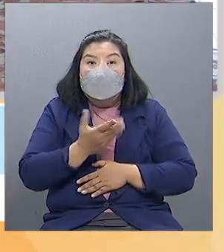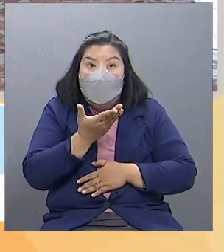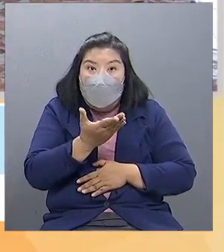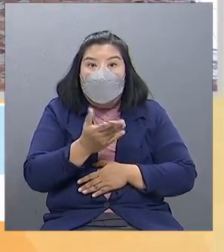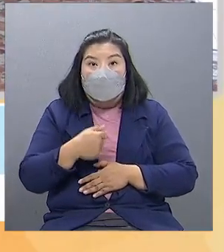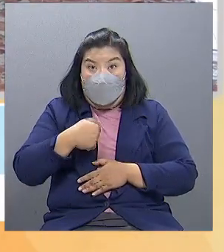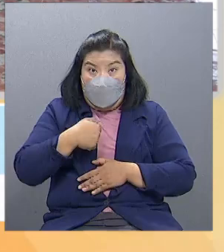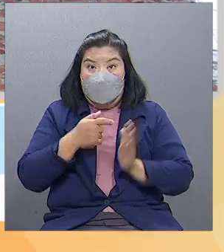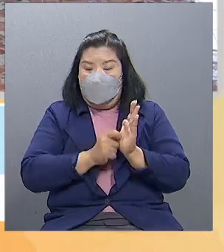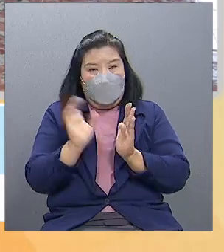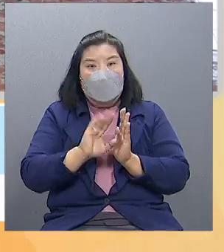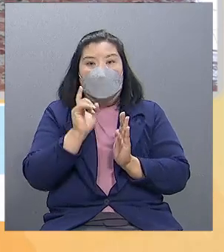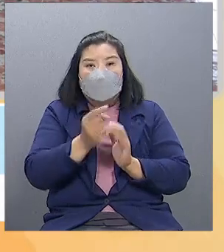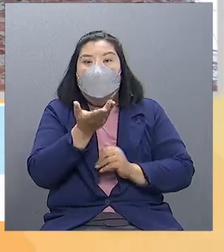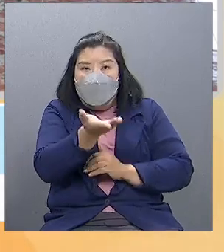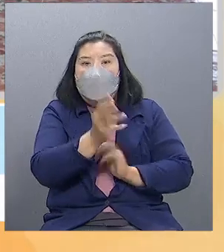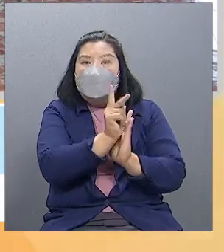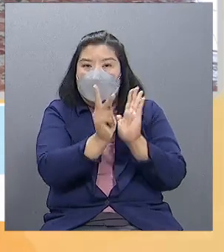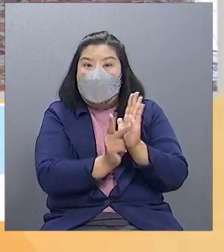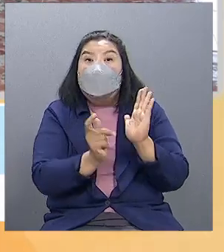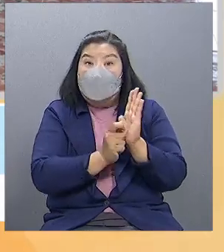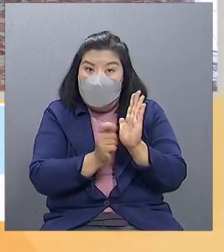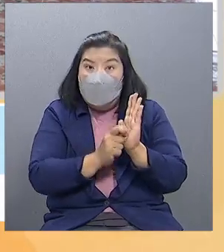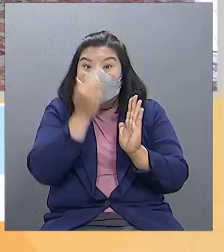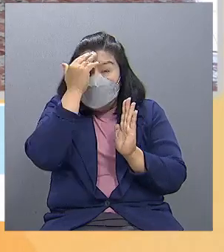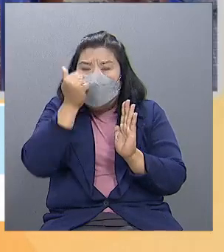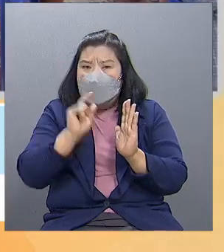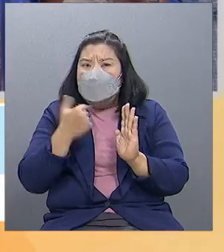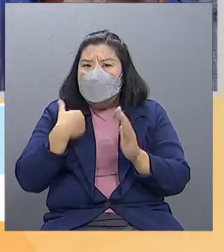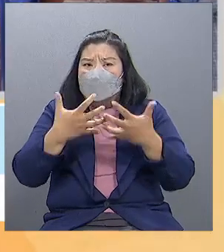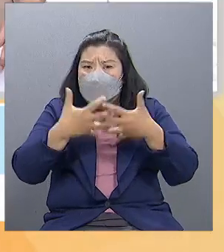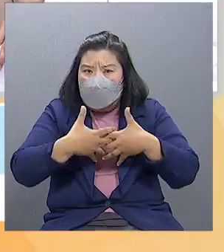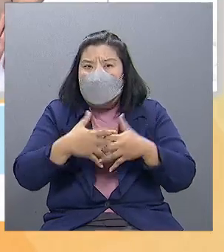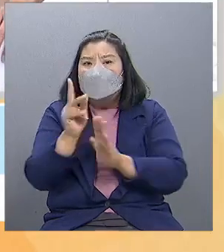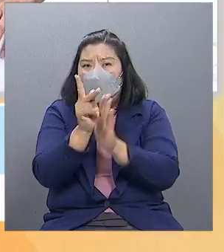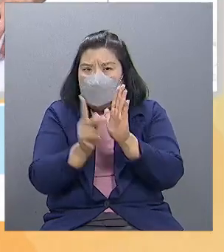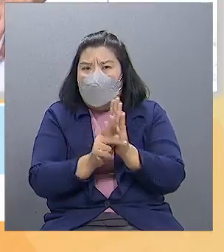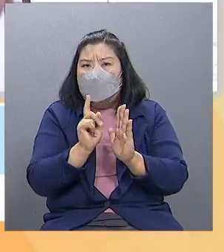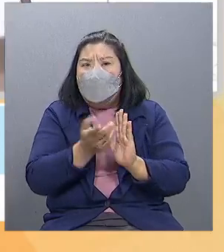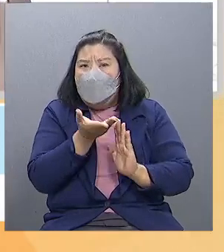ผมkasมันตองมกฎหมายควบคุมน้ทร ric que hacer